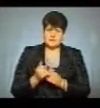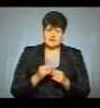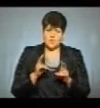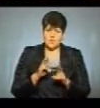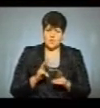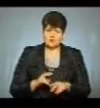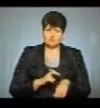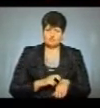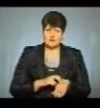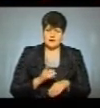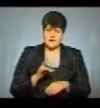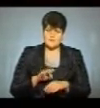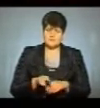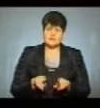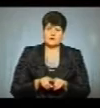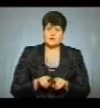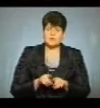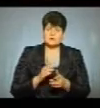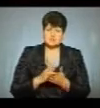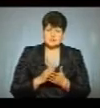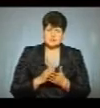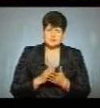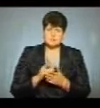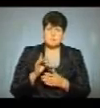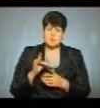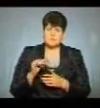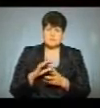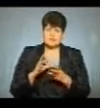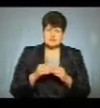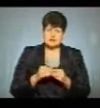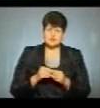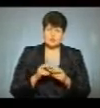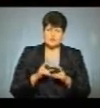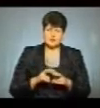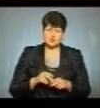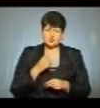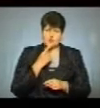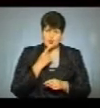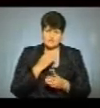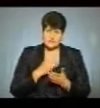огляду у лікаря. Також є пробірочки для загального аналізу крові і